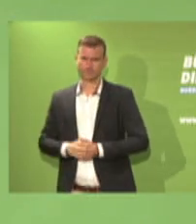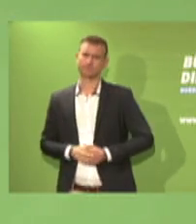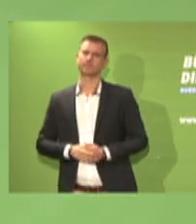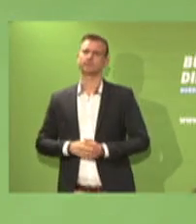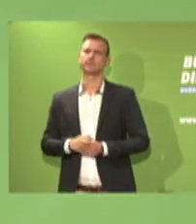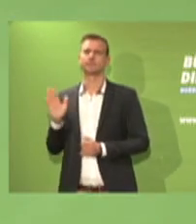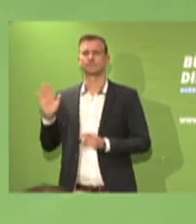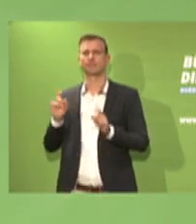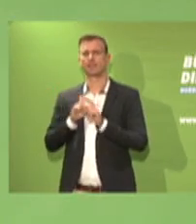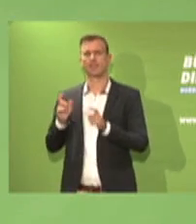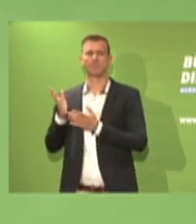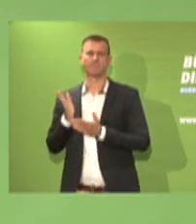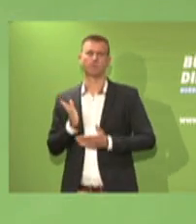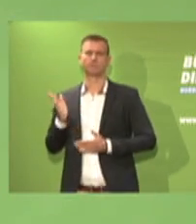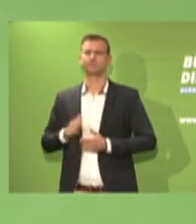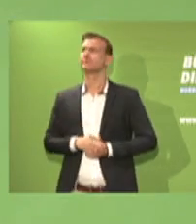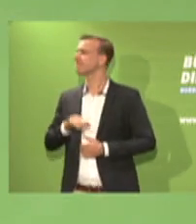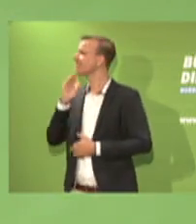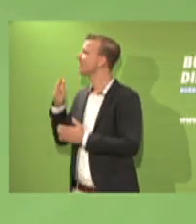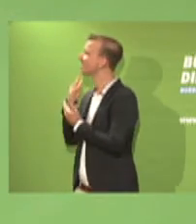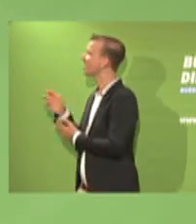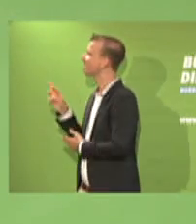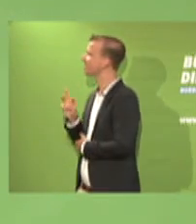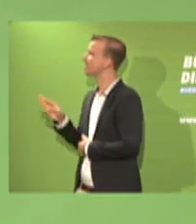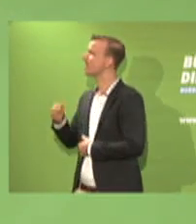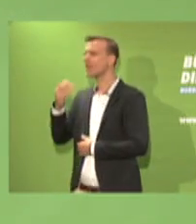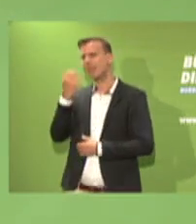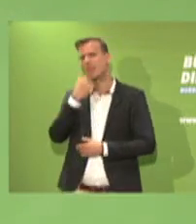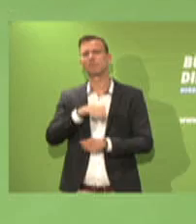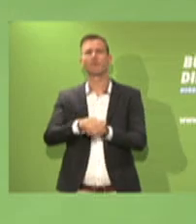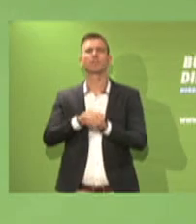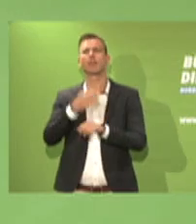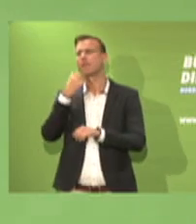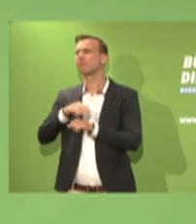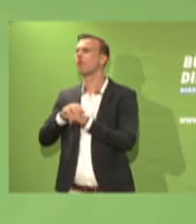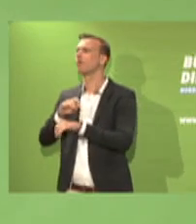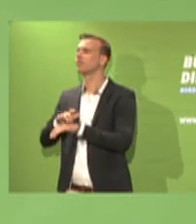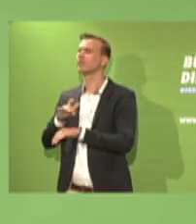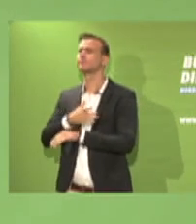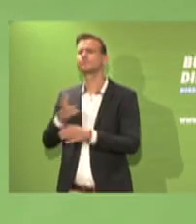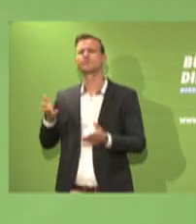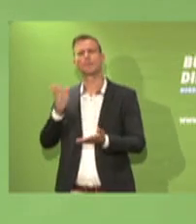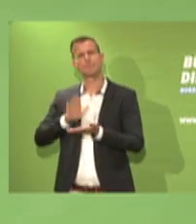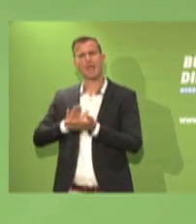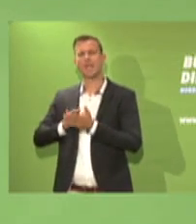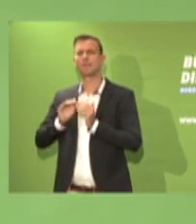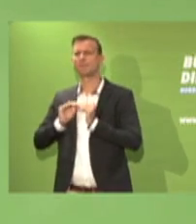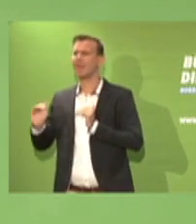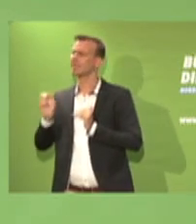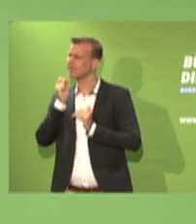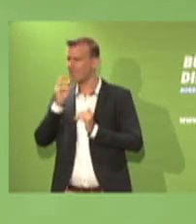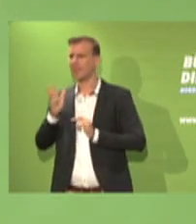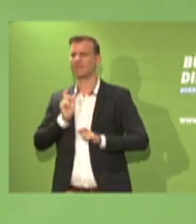deine Themen hier vorzustellen. Bitte, Friedrich. Schönen Dank, Wiebke. Liebe Freundinnen und Freunde, bleibt auf dem Lande und wehret euch täglich.